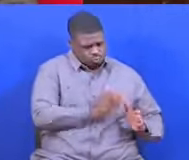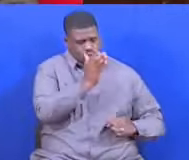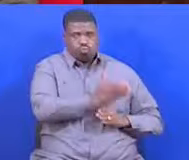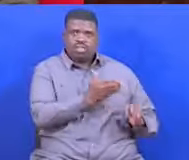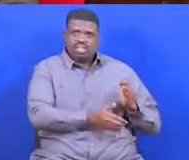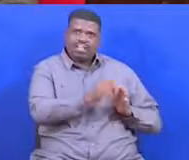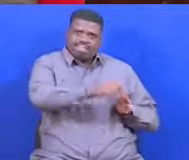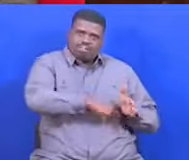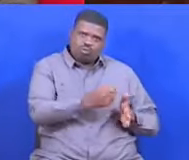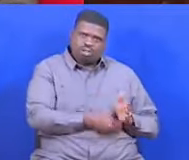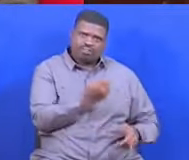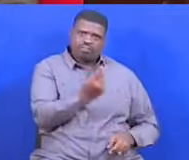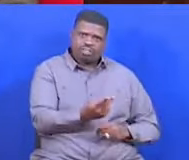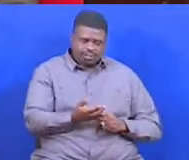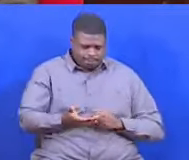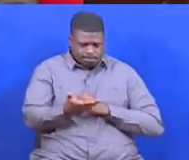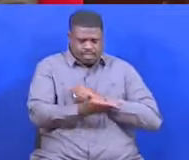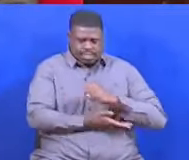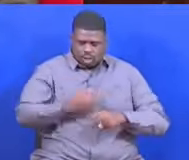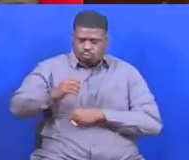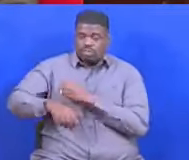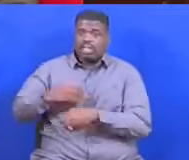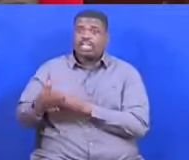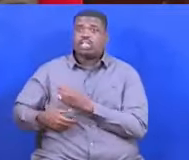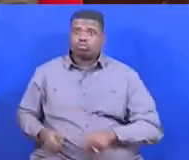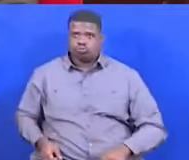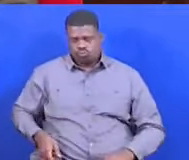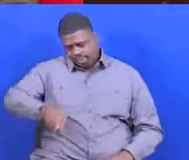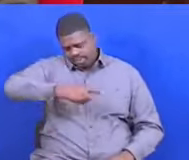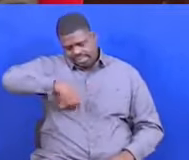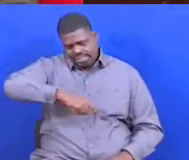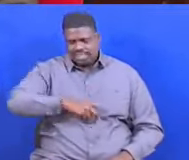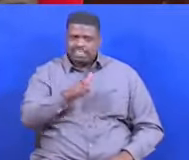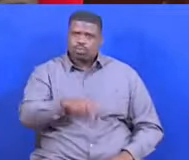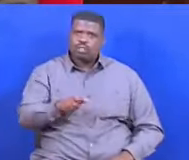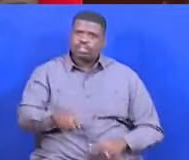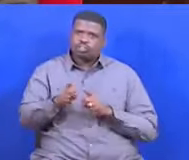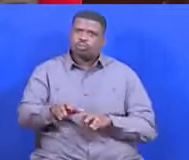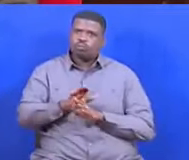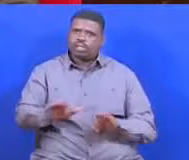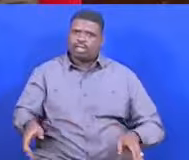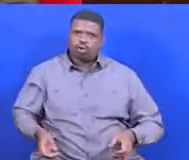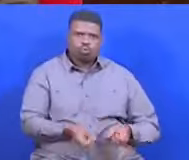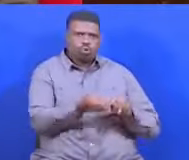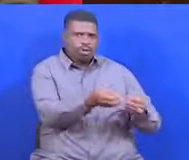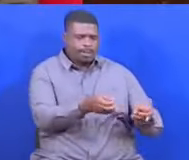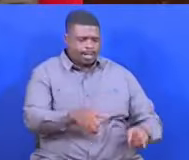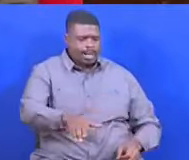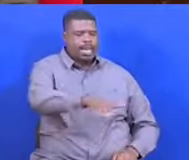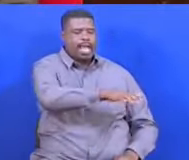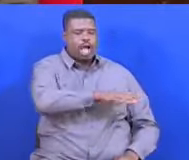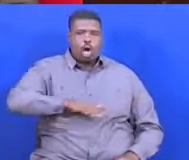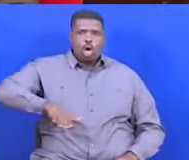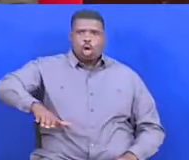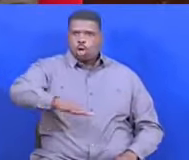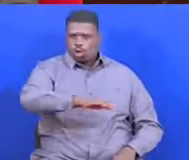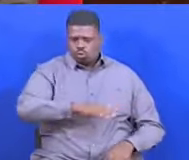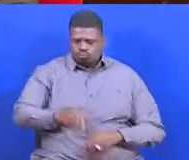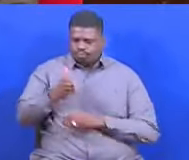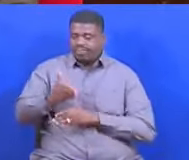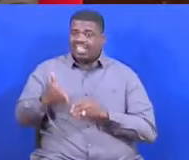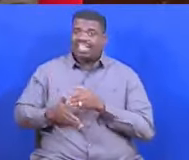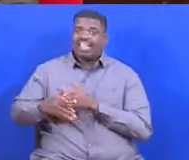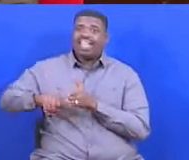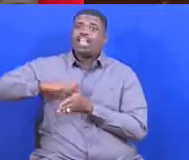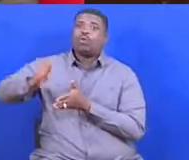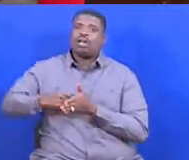ajili ya mazao mchanganyiko, hususan zao la ngano. Na sisi wananchi wa Makete tuko tayari kutoa eneo ili muweze kujenga kiwanda. Ni